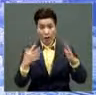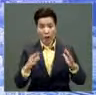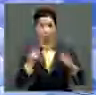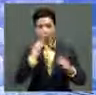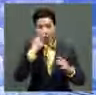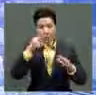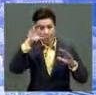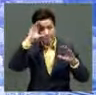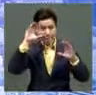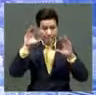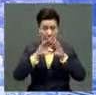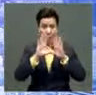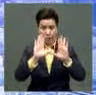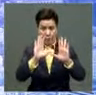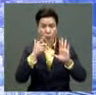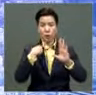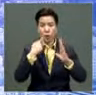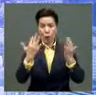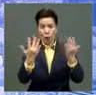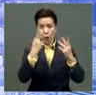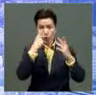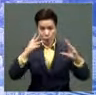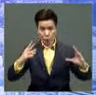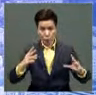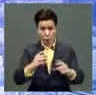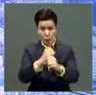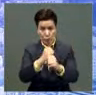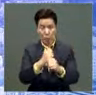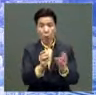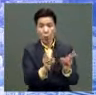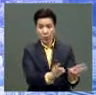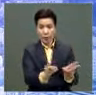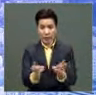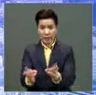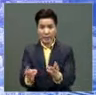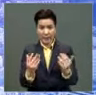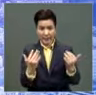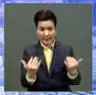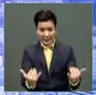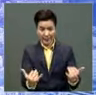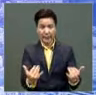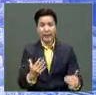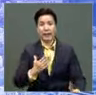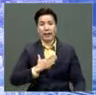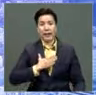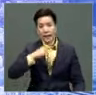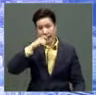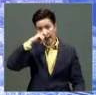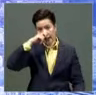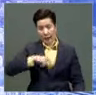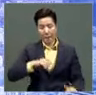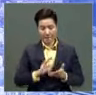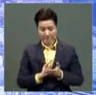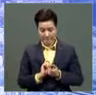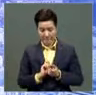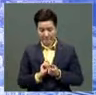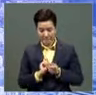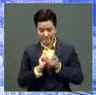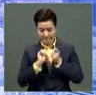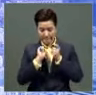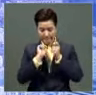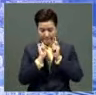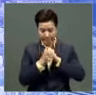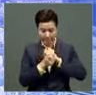าพของตรงนี้แล้วเดี๋ยวจะมีข้อสรุปที่เกิดขึ้นจากมาตรการนี้เราจะต้องปรับมาตรการอะไรอย่าง